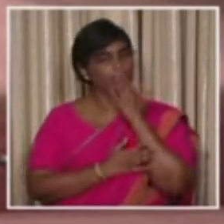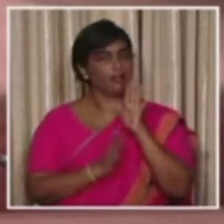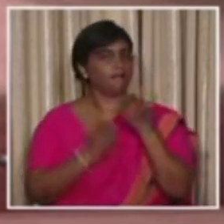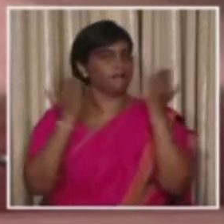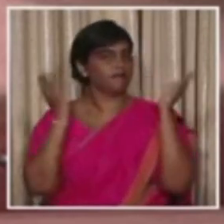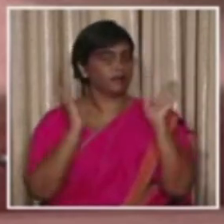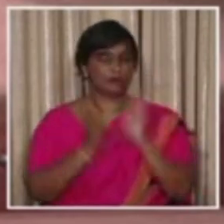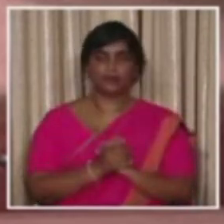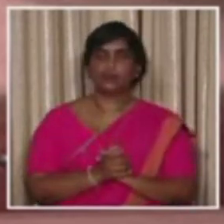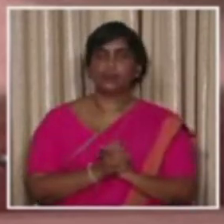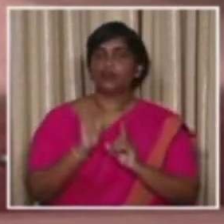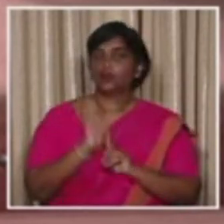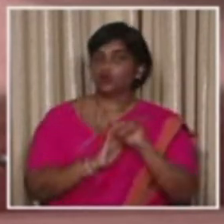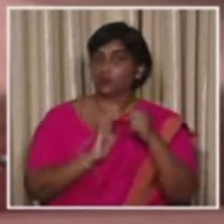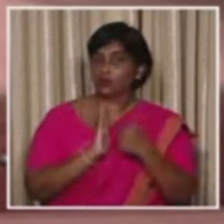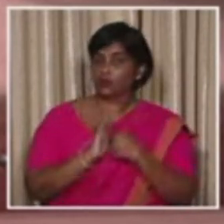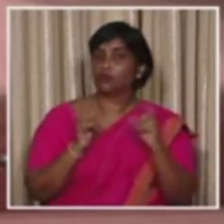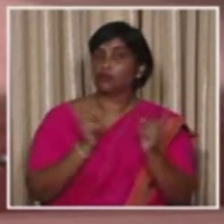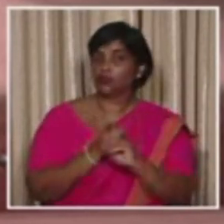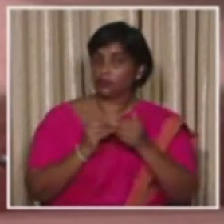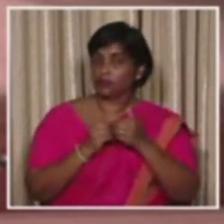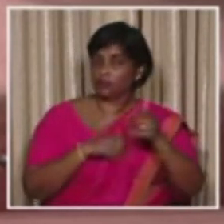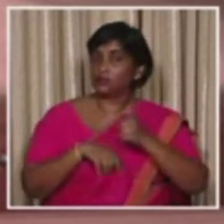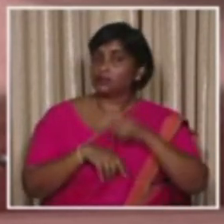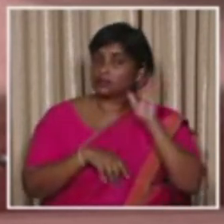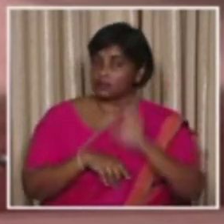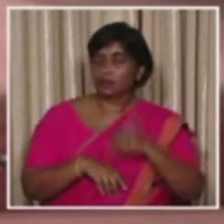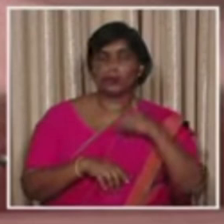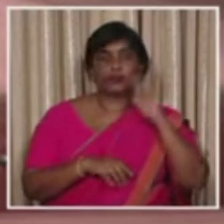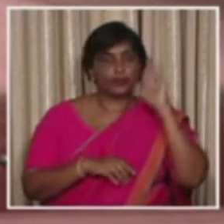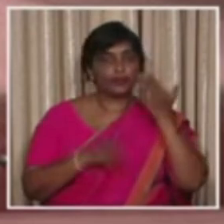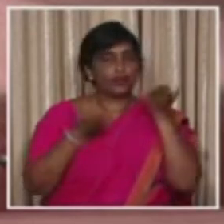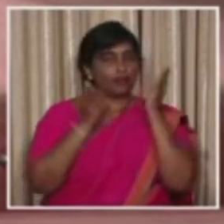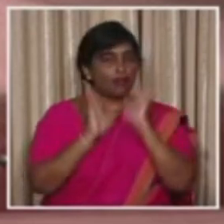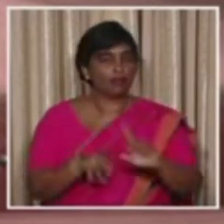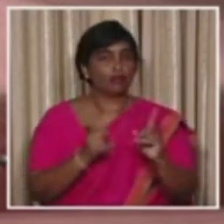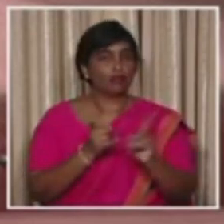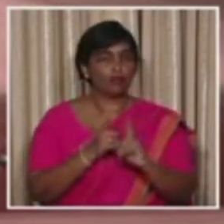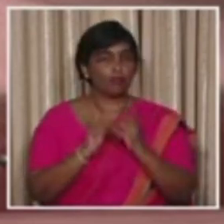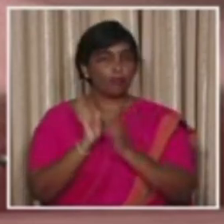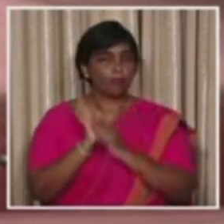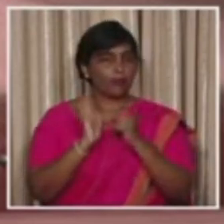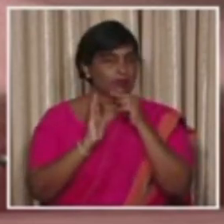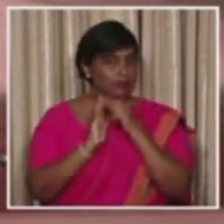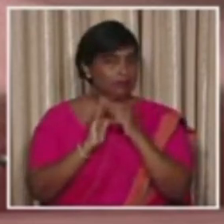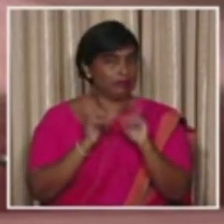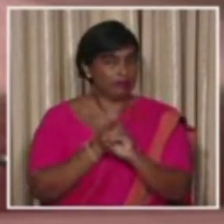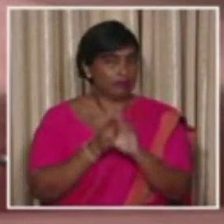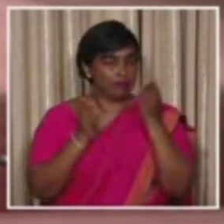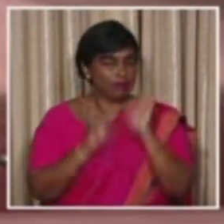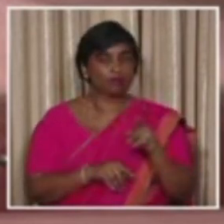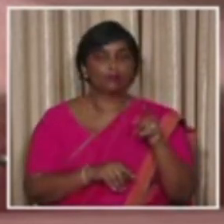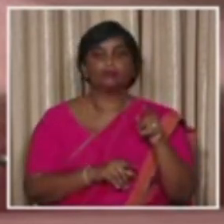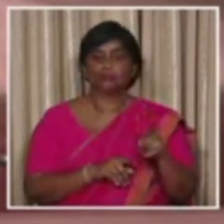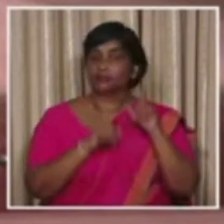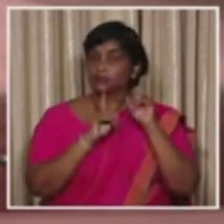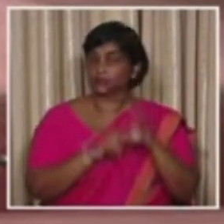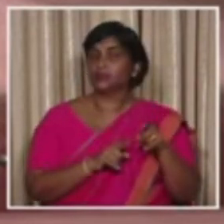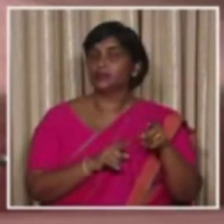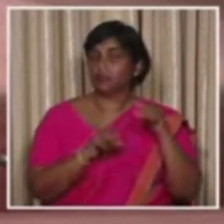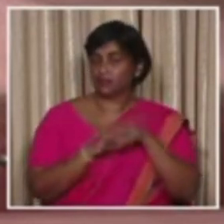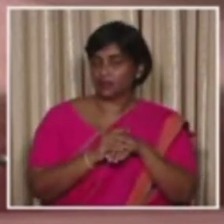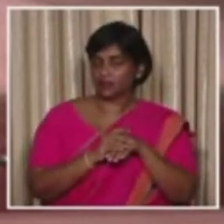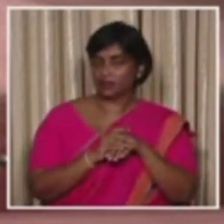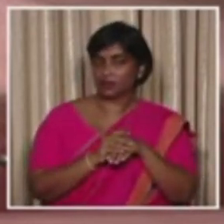யுத்தம் நடைபெற்றுக் கொண்டிருக்கின்ற பொழுது, குறிப்பாக இறுதி யுத்தம் முள்ளிவாய்க்காலிலே நடைபெற்றுக் கொண்டிருக்கின்ற பொழுதும் கூட, இங்கே முஸ்லிம் தலைவர்கள் தமிழ் மக்களுக்காக குரல் கொடுக்காத